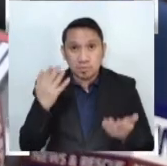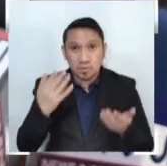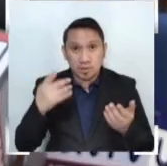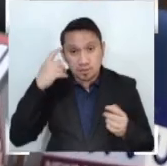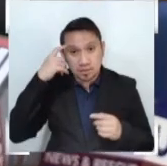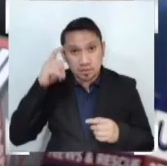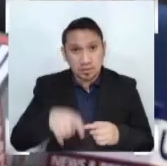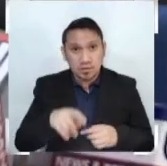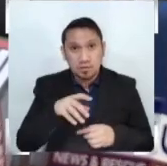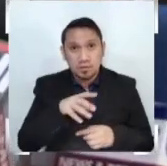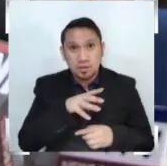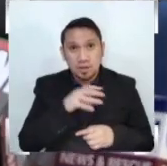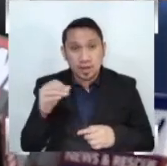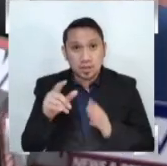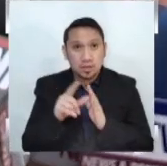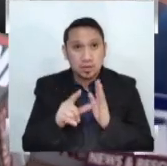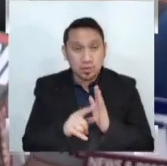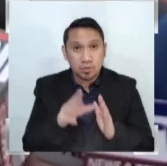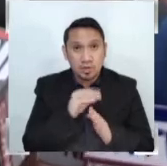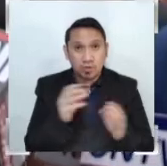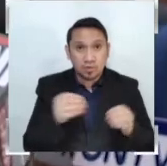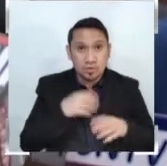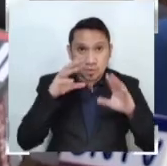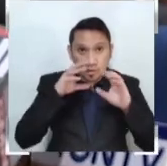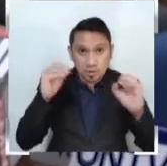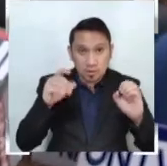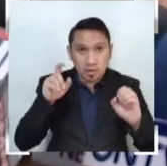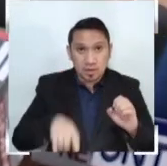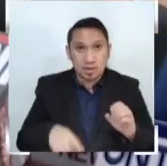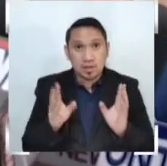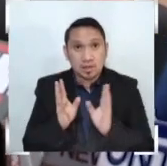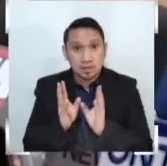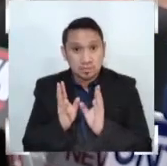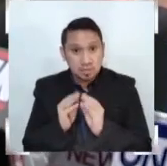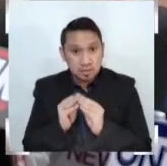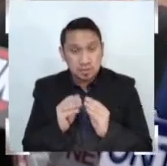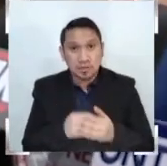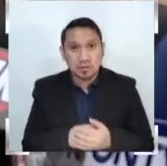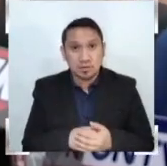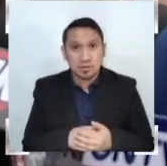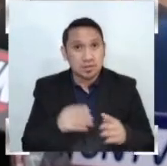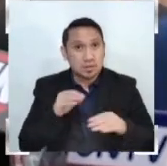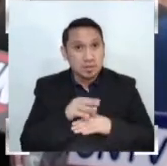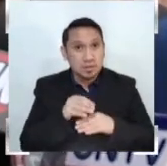at Malacanang. Dapat daw magpatawag na agad ng pulong ng Legislative Executive Development Advisory Council